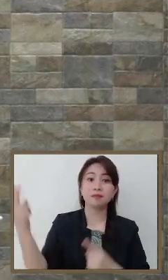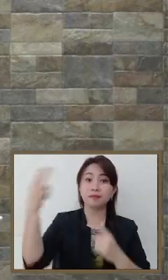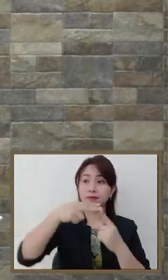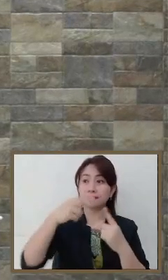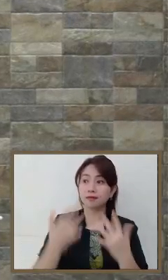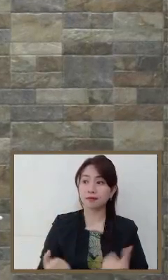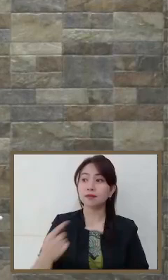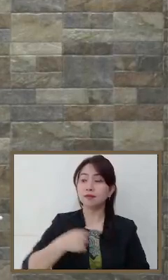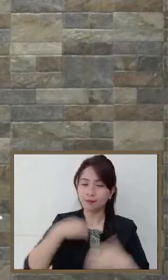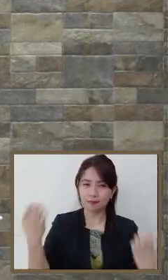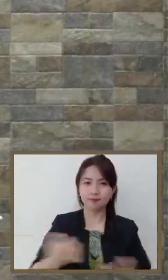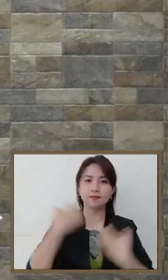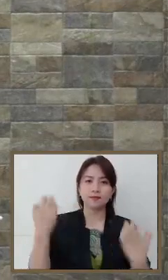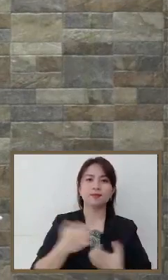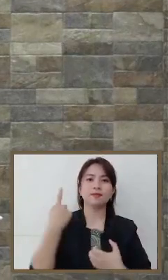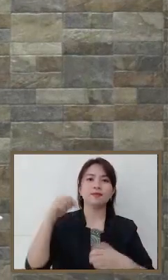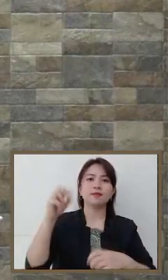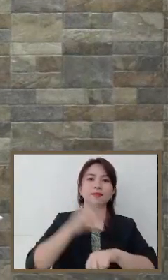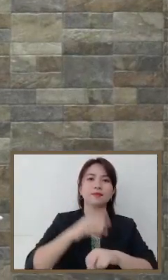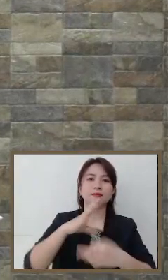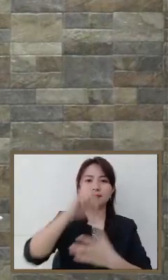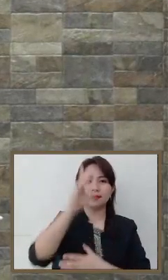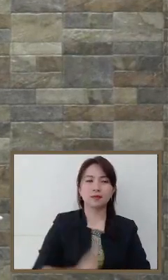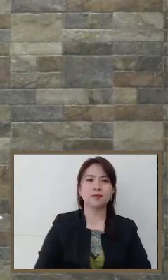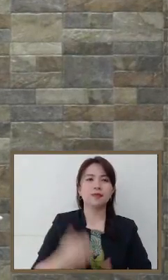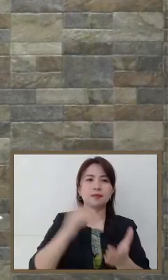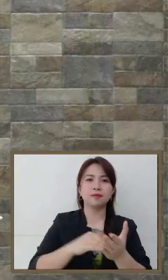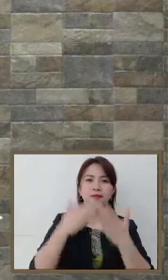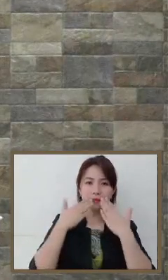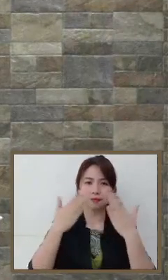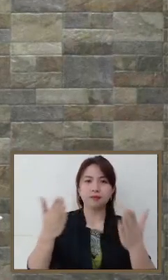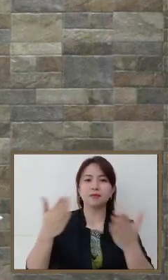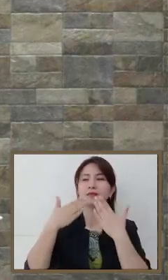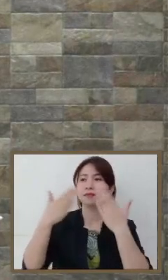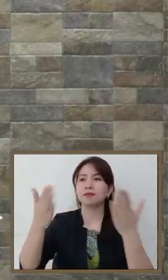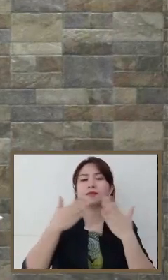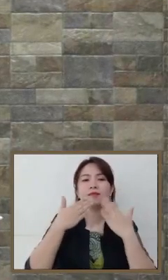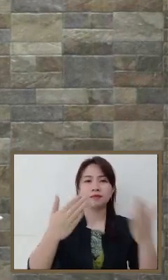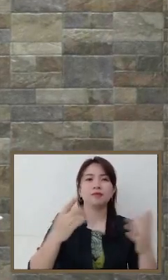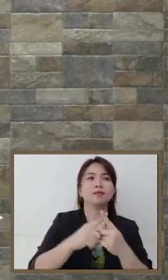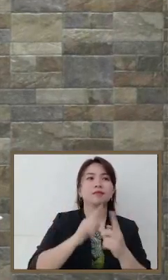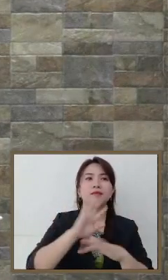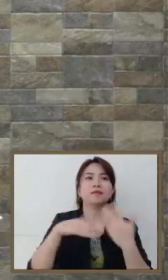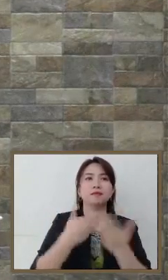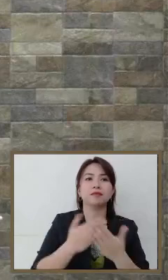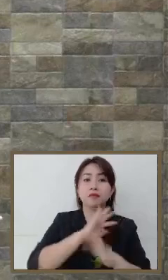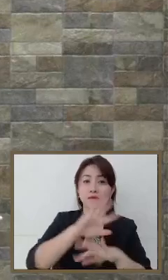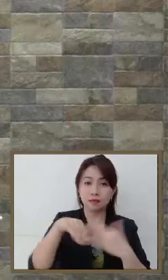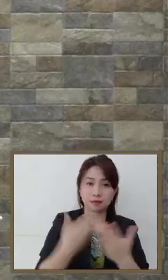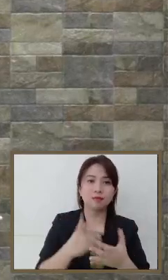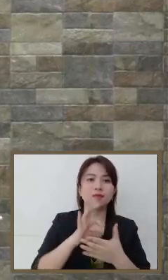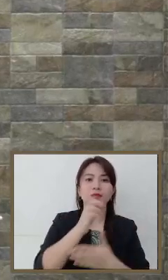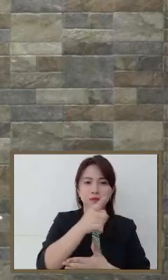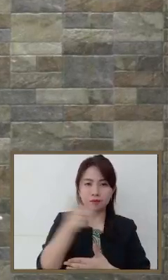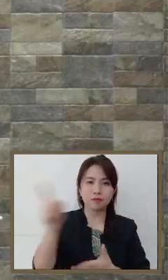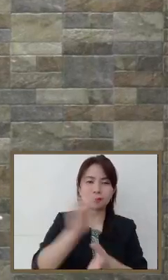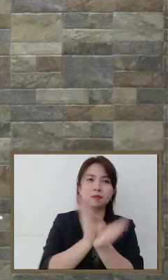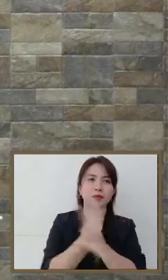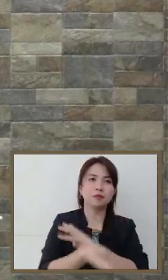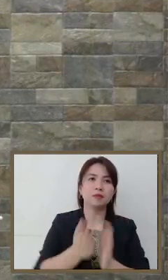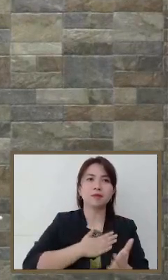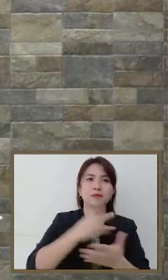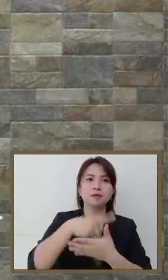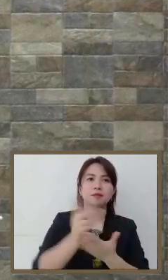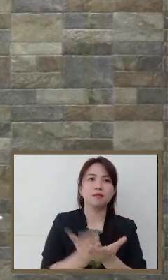nae-enjoy po ang gawain ng panginoon Kaya maraming maraming salamat po mga sa aking mga kapatiran Lahat po kayo ay bahagi sa akin pong